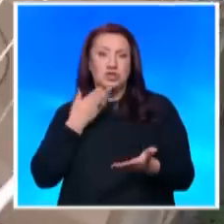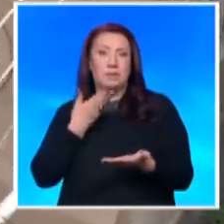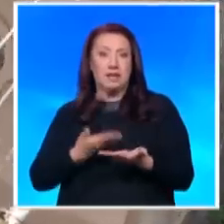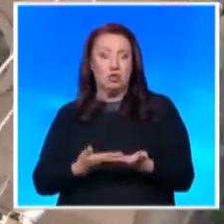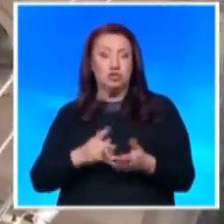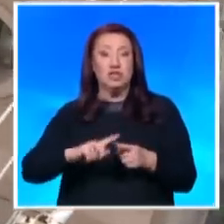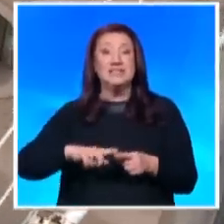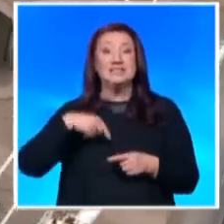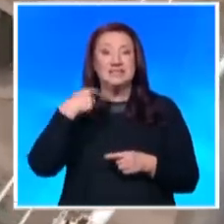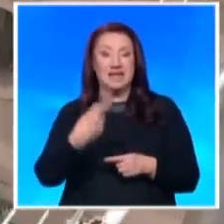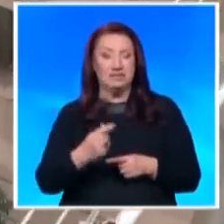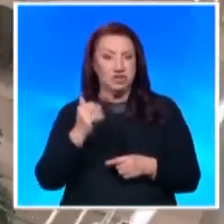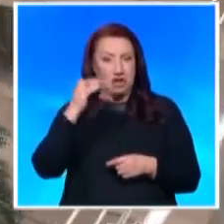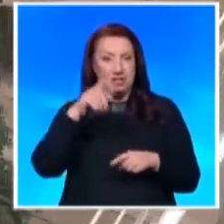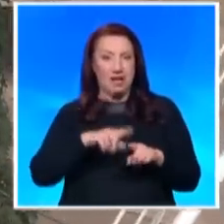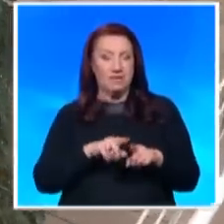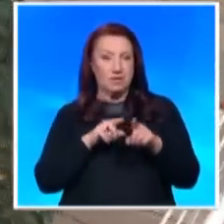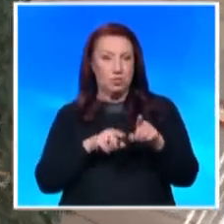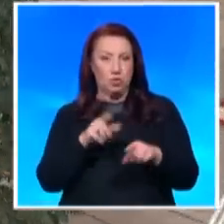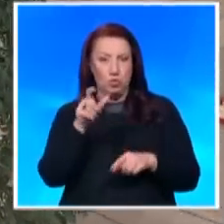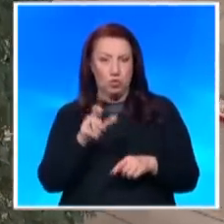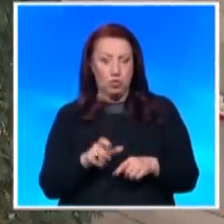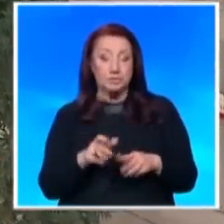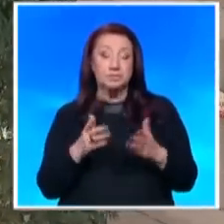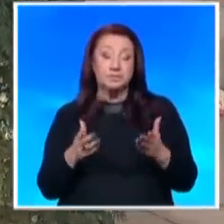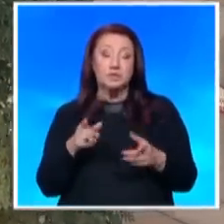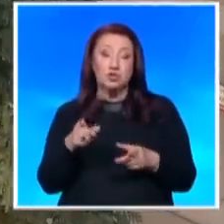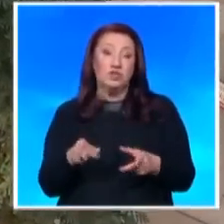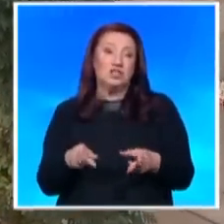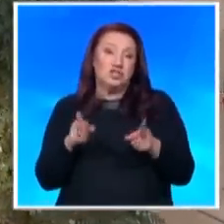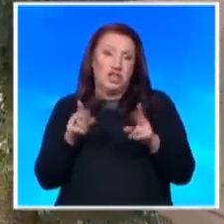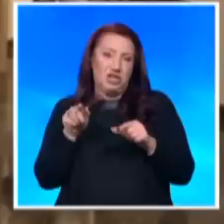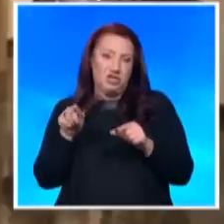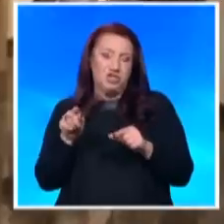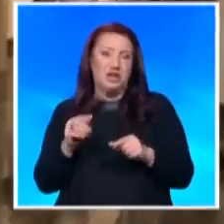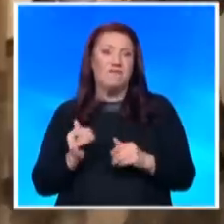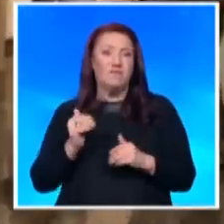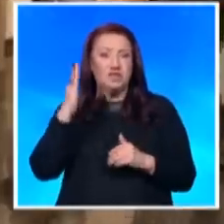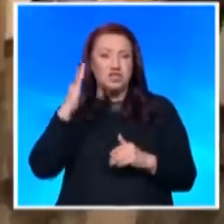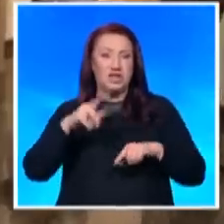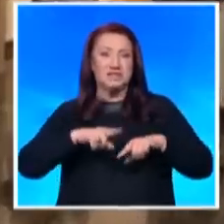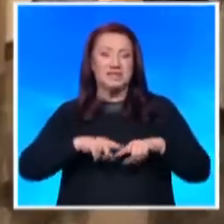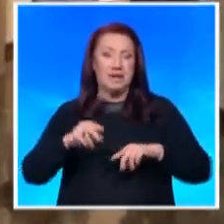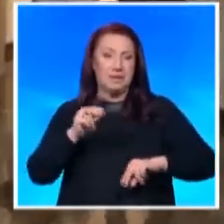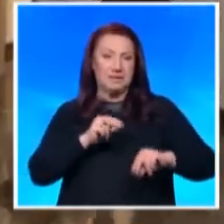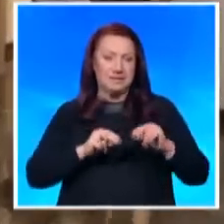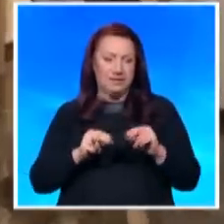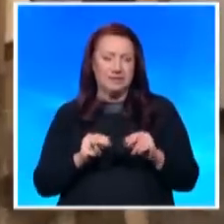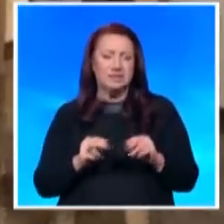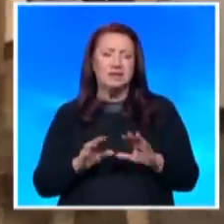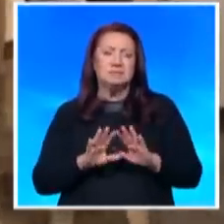позиция? Развръзката е в ръцете на Висшия съдебен съвет, посочи и правосъдният министър. Както и да завърши тази